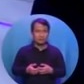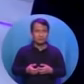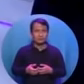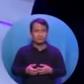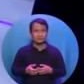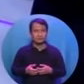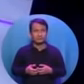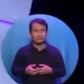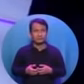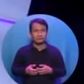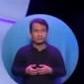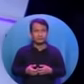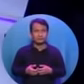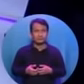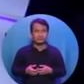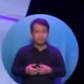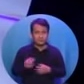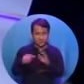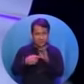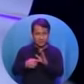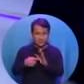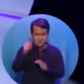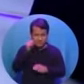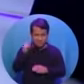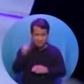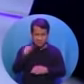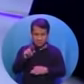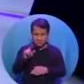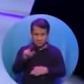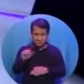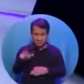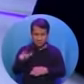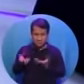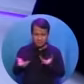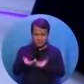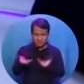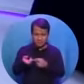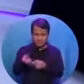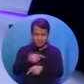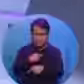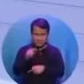Ariza. Ariza, kasi unique eh. Ariza. Nasa si Ariza?